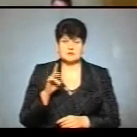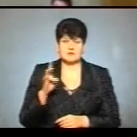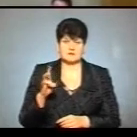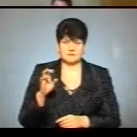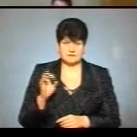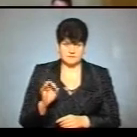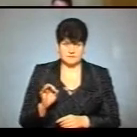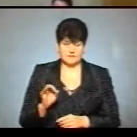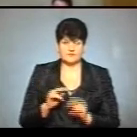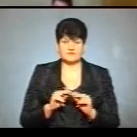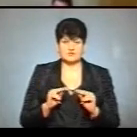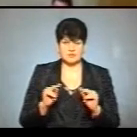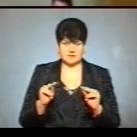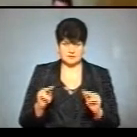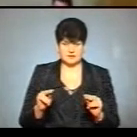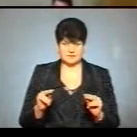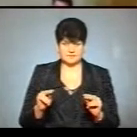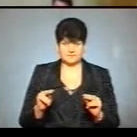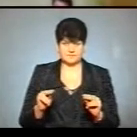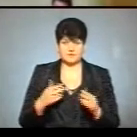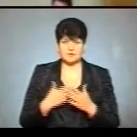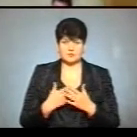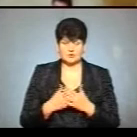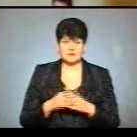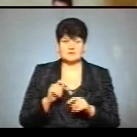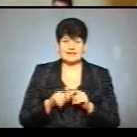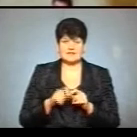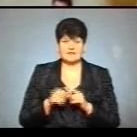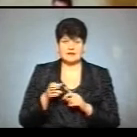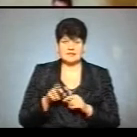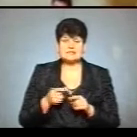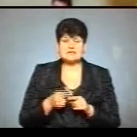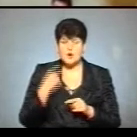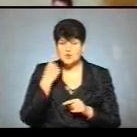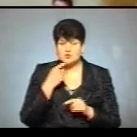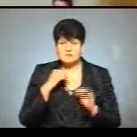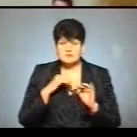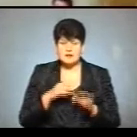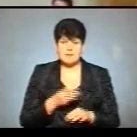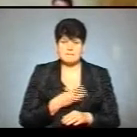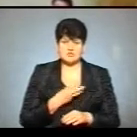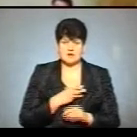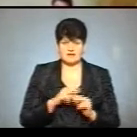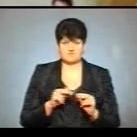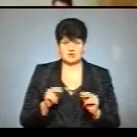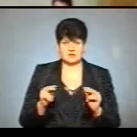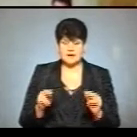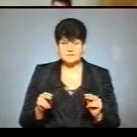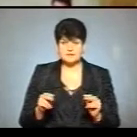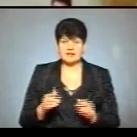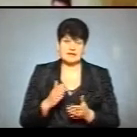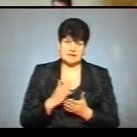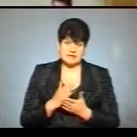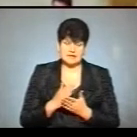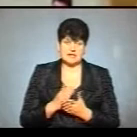незалежне оцінювання вчителя, тобто сертифікація – це особиста справа і бажання вчителя. І є,